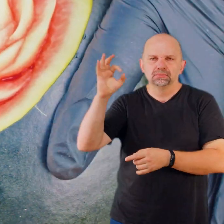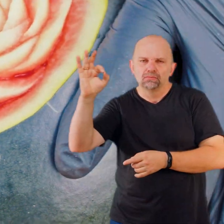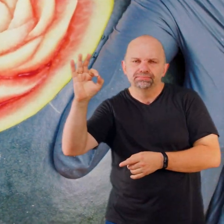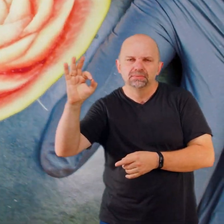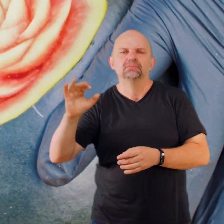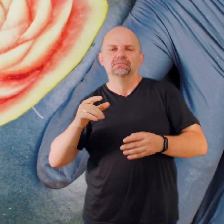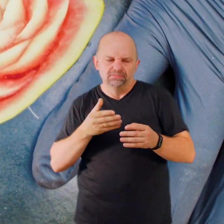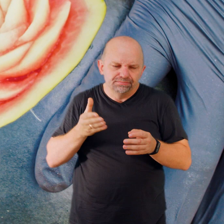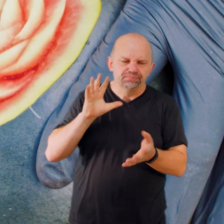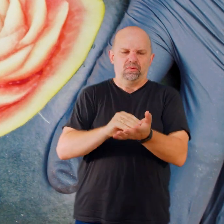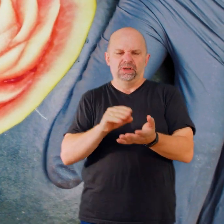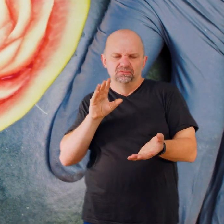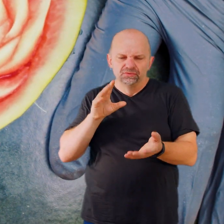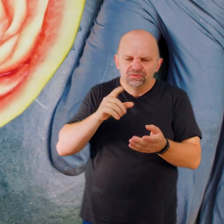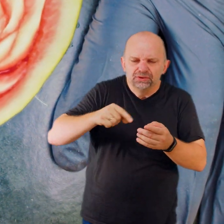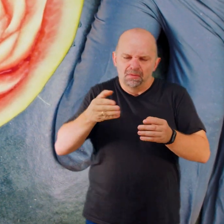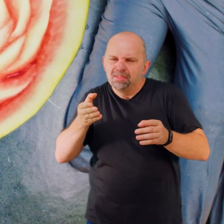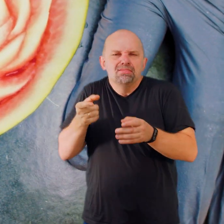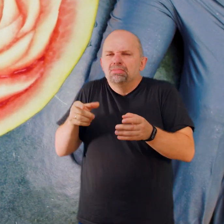prawie że gotową.